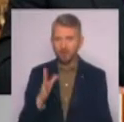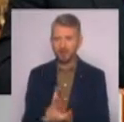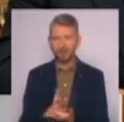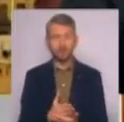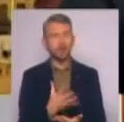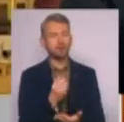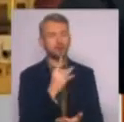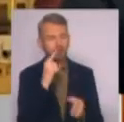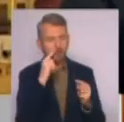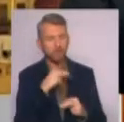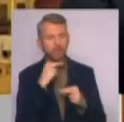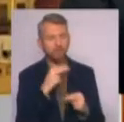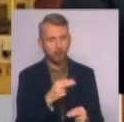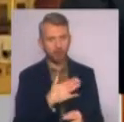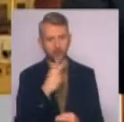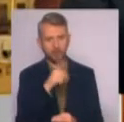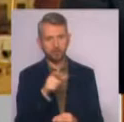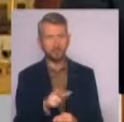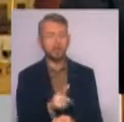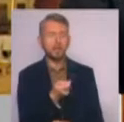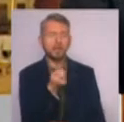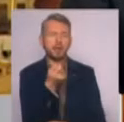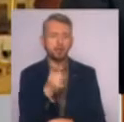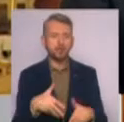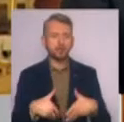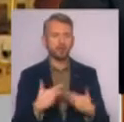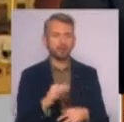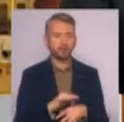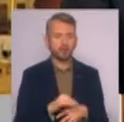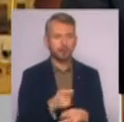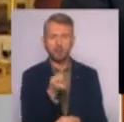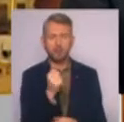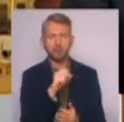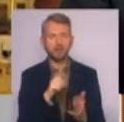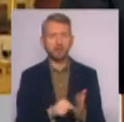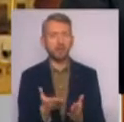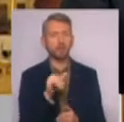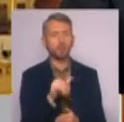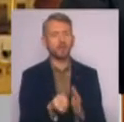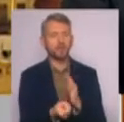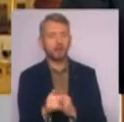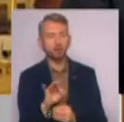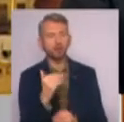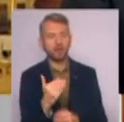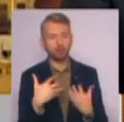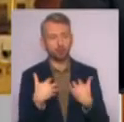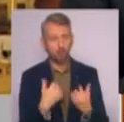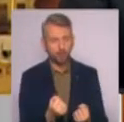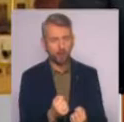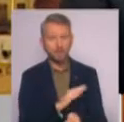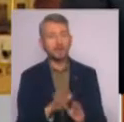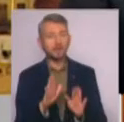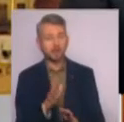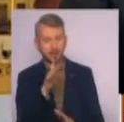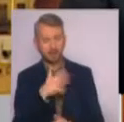наших глядачів, при найменших симптомах, при найменших питаннях, які у вас виникають щодо вашого здоров'я, не тільки